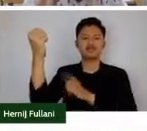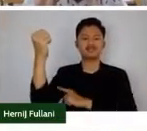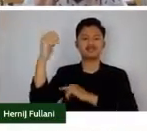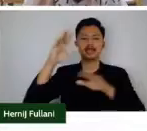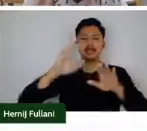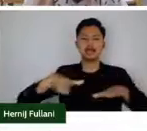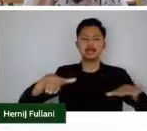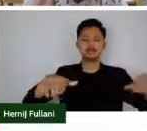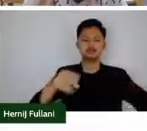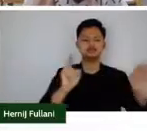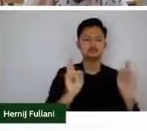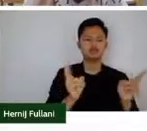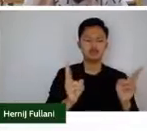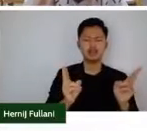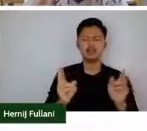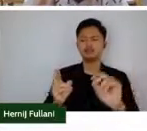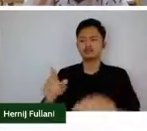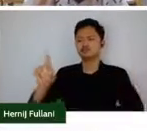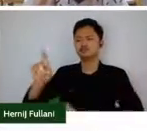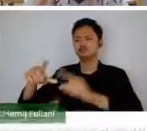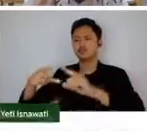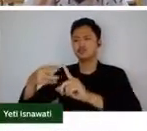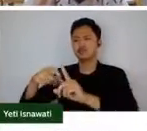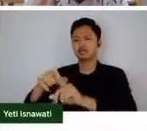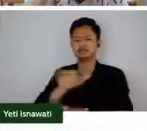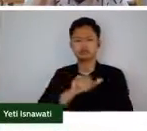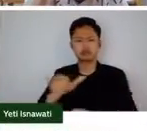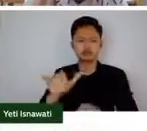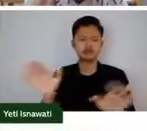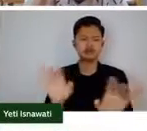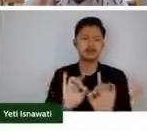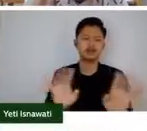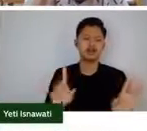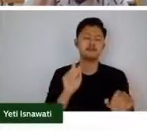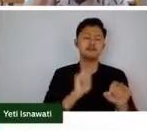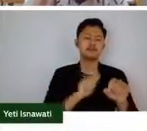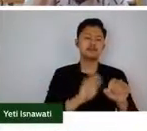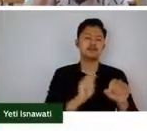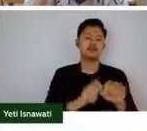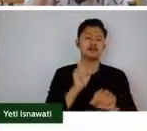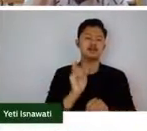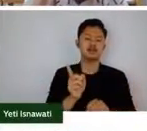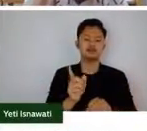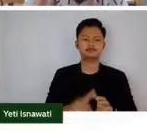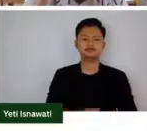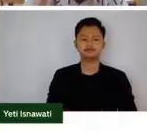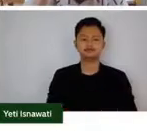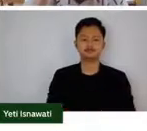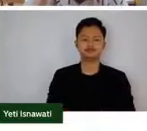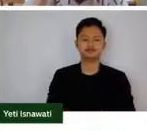dengan berkebutuhan khusus itu mesti sama. Tidak, tapi ada modifikasinya. Mungkin